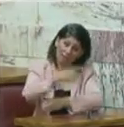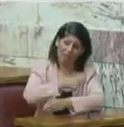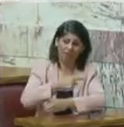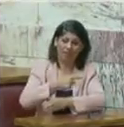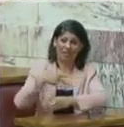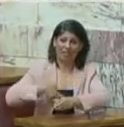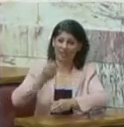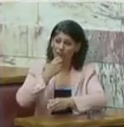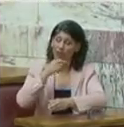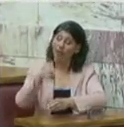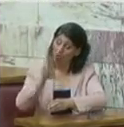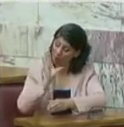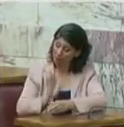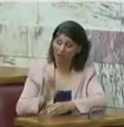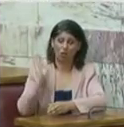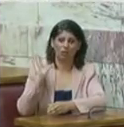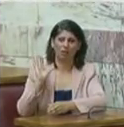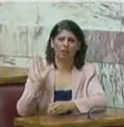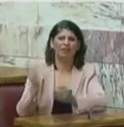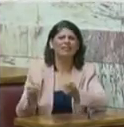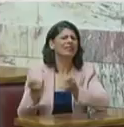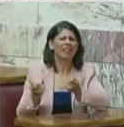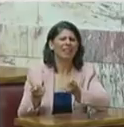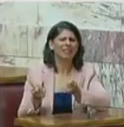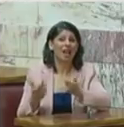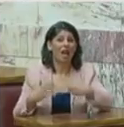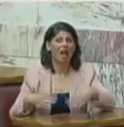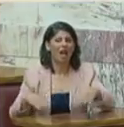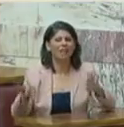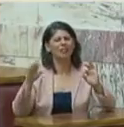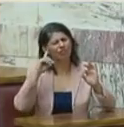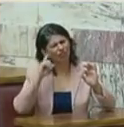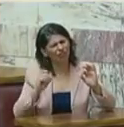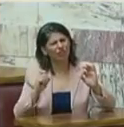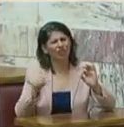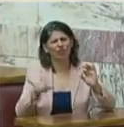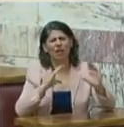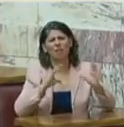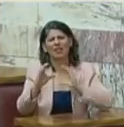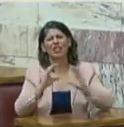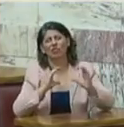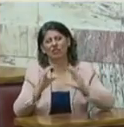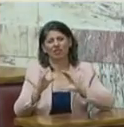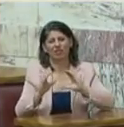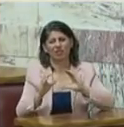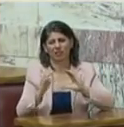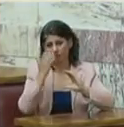Είναι γεγονός. Και τι κάνατε φυσικά, αρχίσατε το γνωστό τροπάρι της επικοινωνίας, αρχίσατε να το